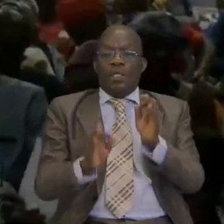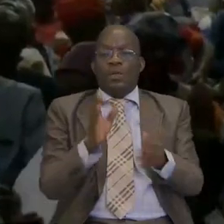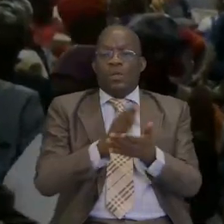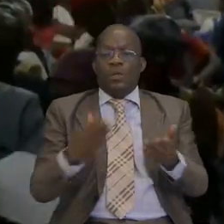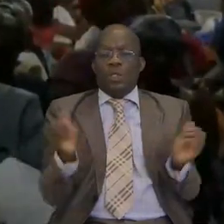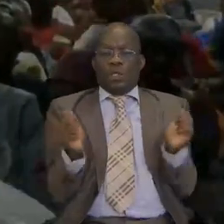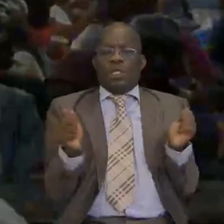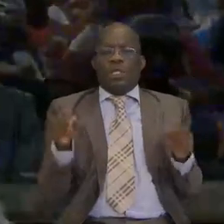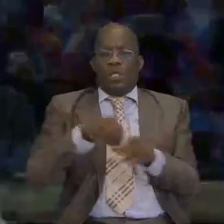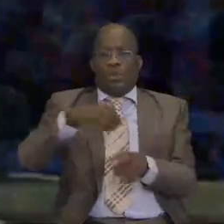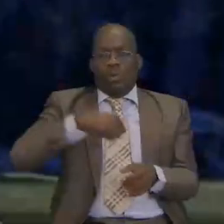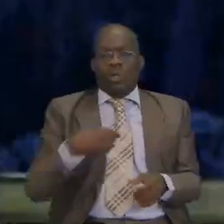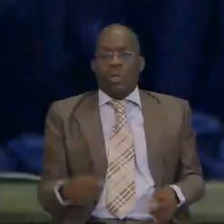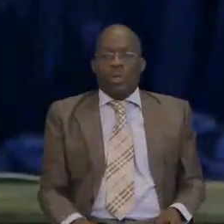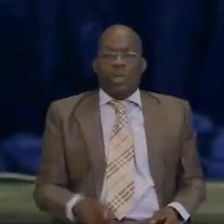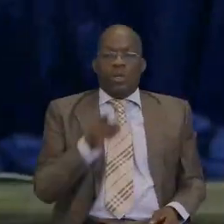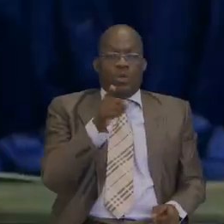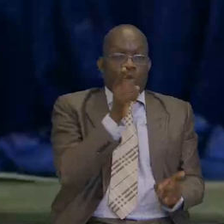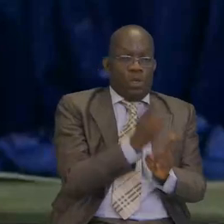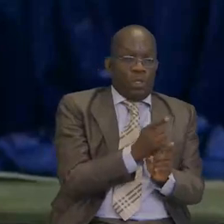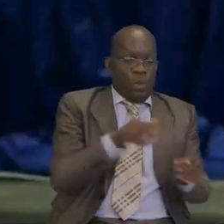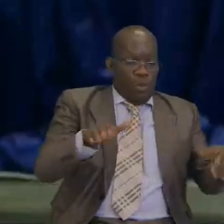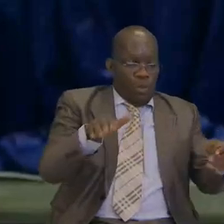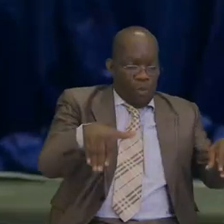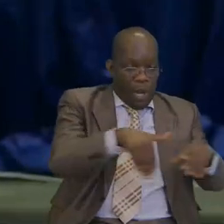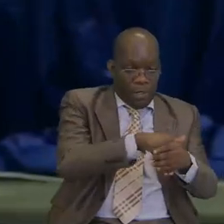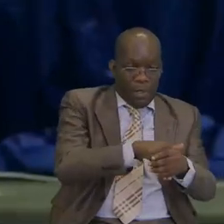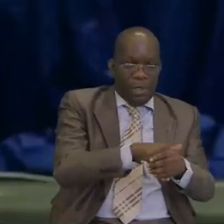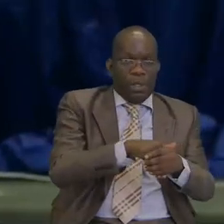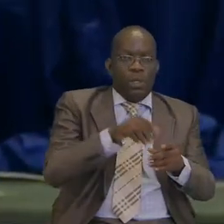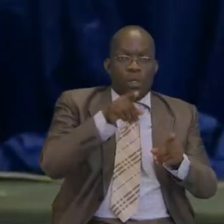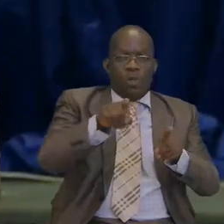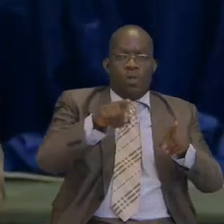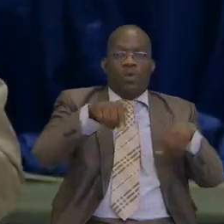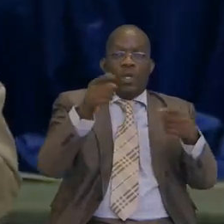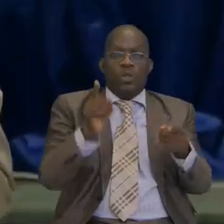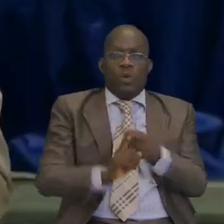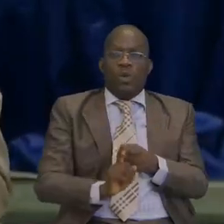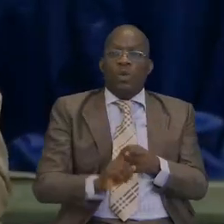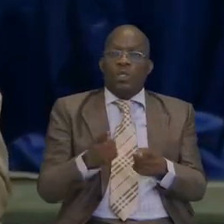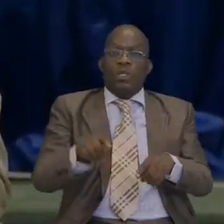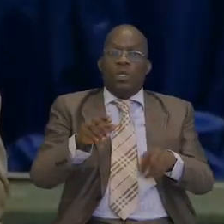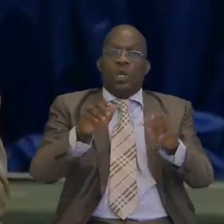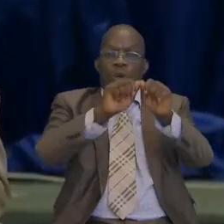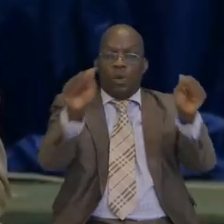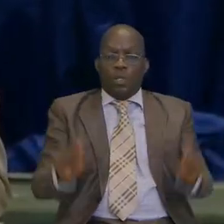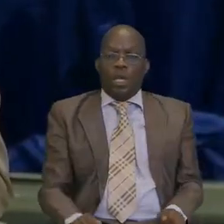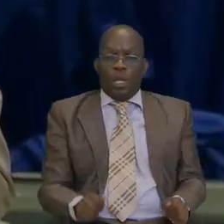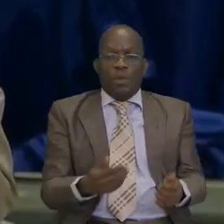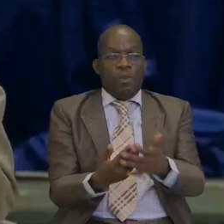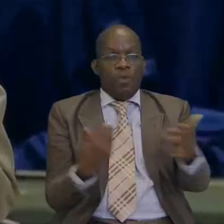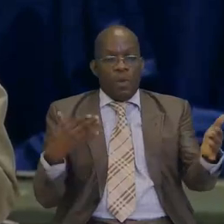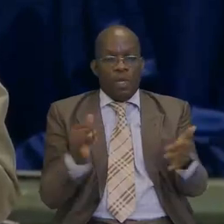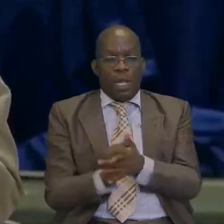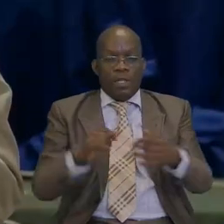C'est quand tu te maries, tu vas à l'hôtel. Avant ce jour-là, tu pensais, oh, quand je vais me